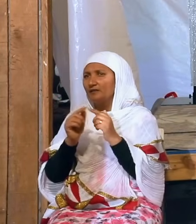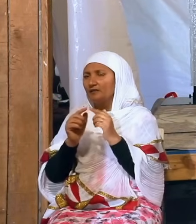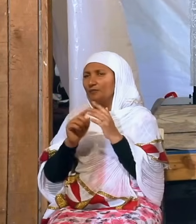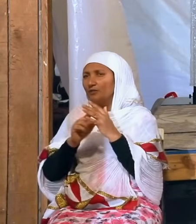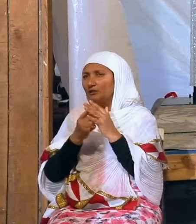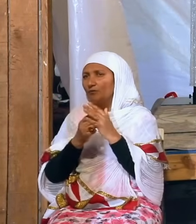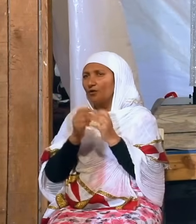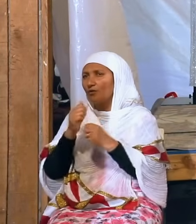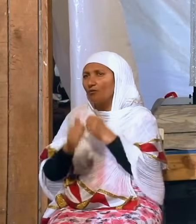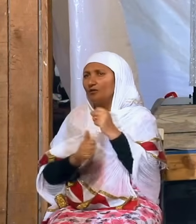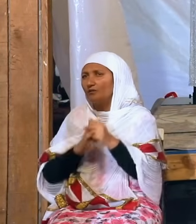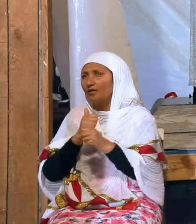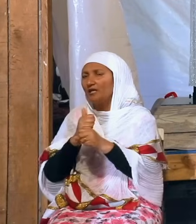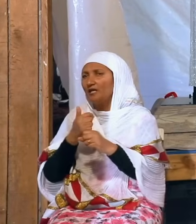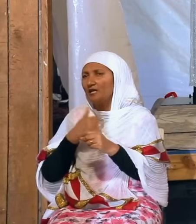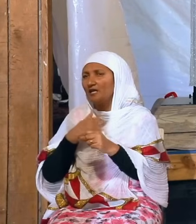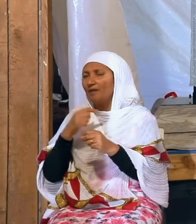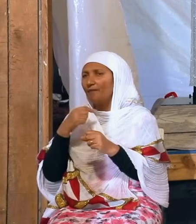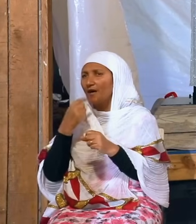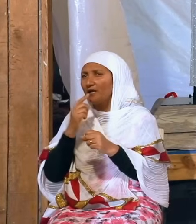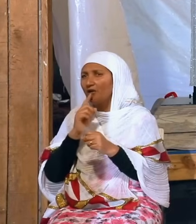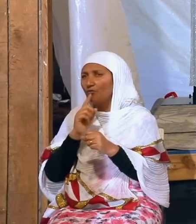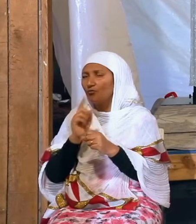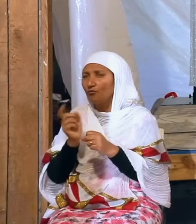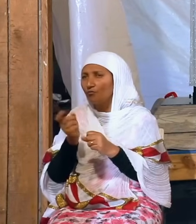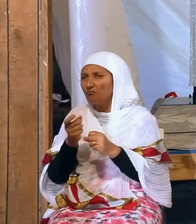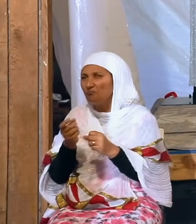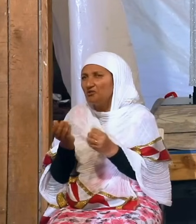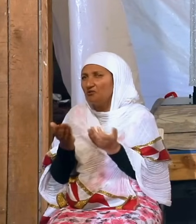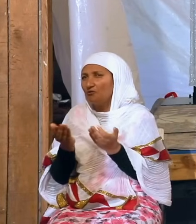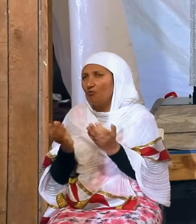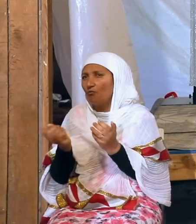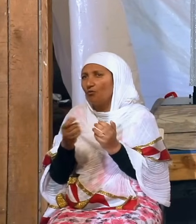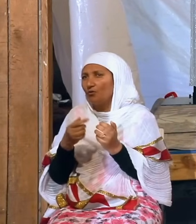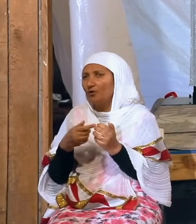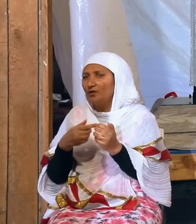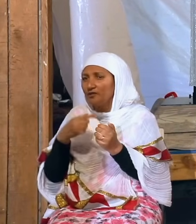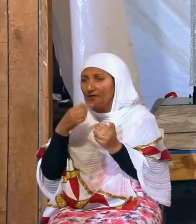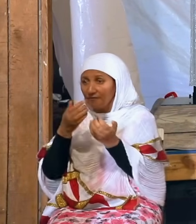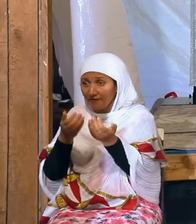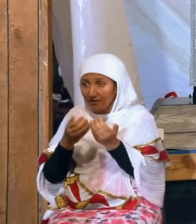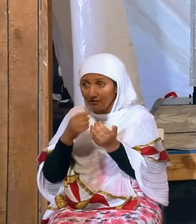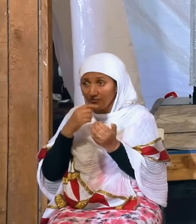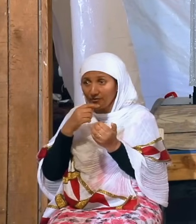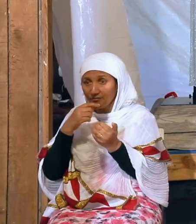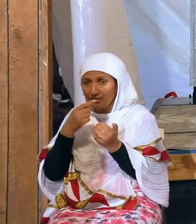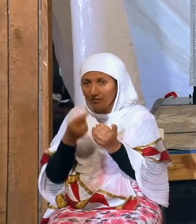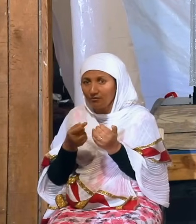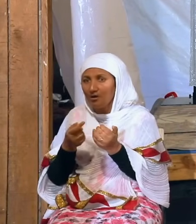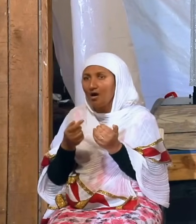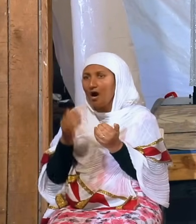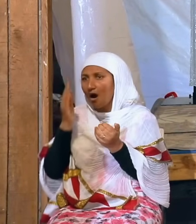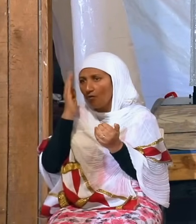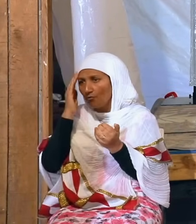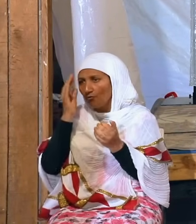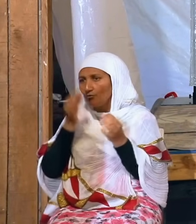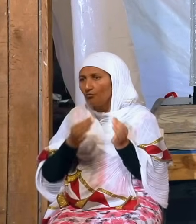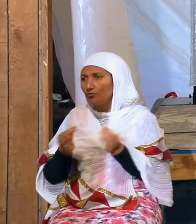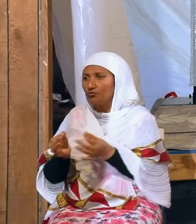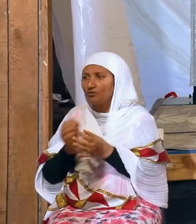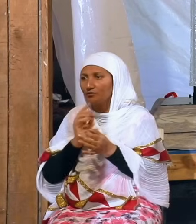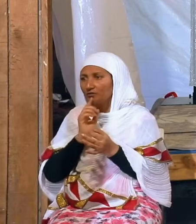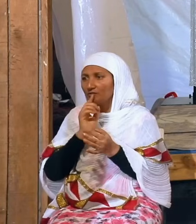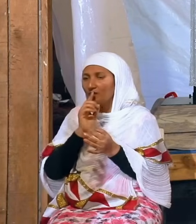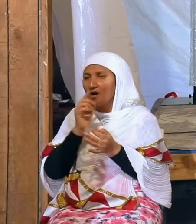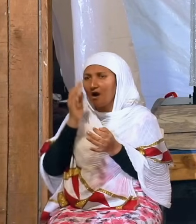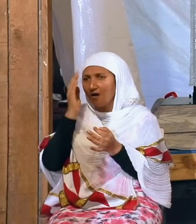እድሜ ማን እኔ ማን ነኝ መሆነው ምንድነው መሆን የምፈልገው ምናምን የሚሉትን ኮንሺየስሊ ያውቀው የሚወስኑበት ጊዜ ነው እና በዛ ኮንሺየስሊ